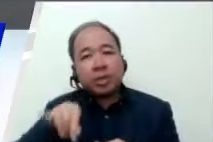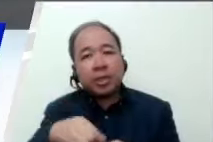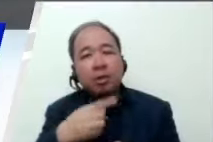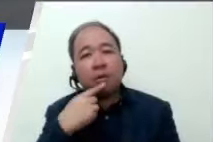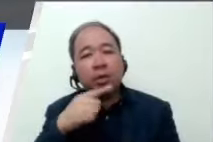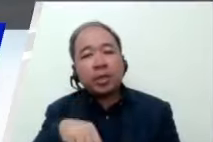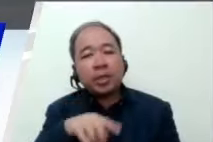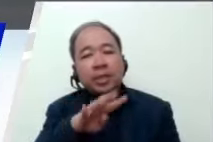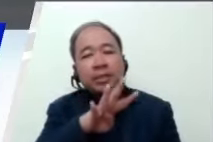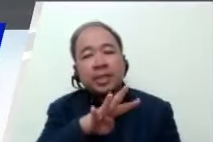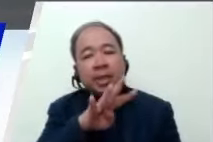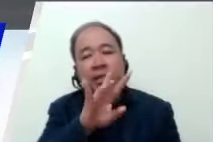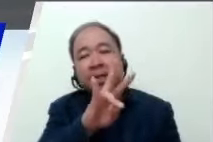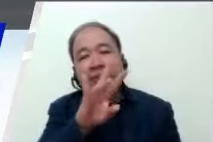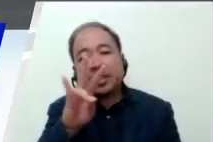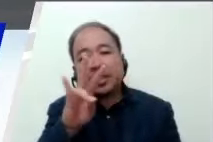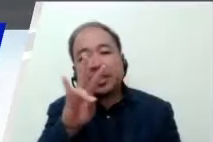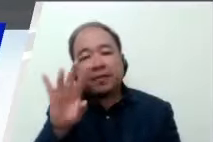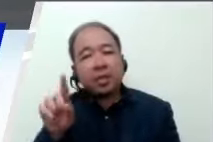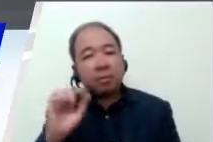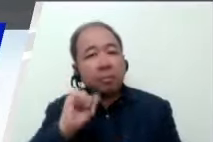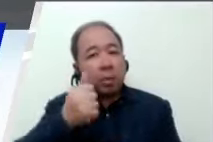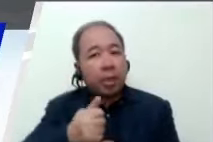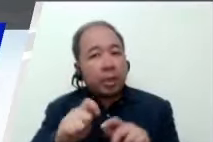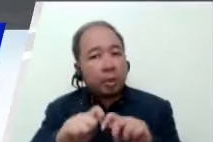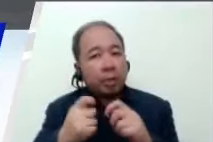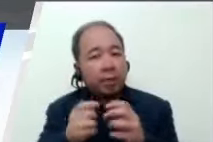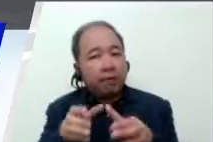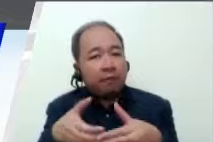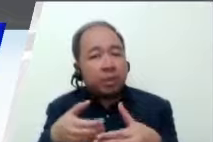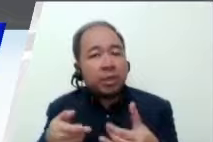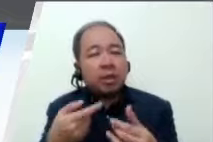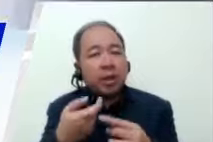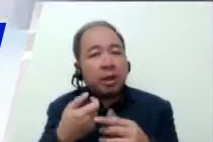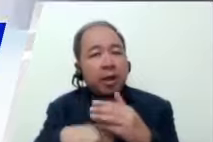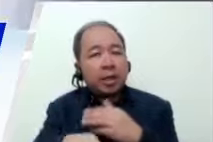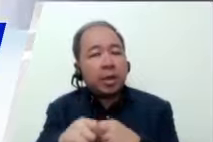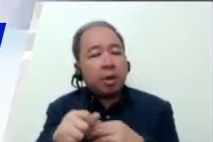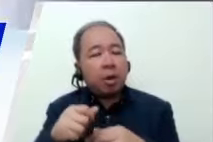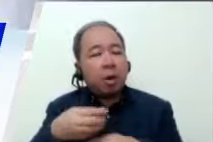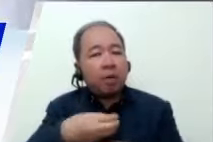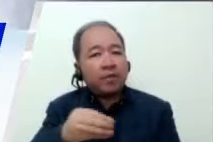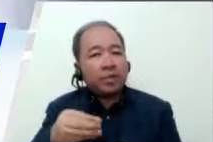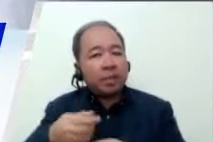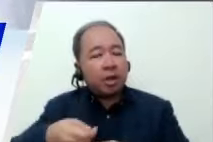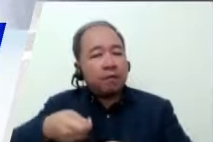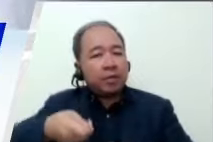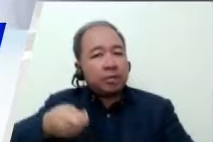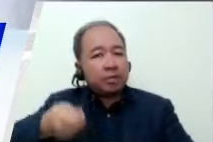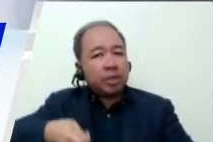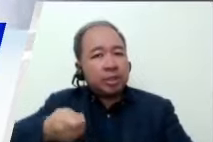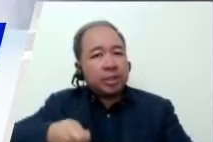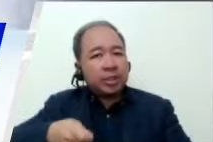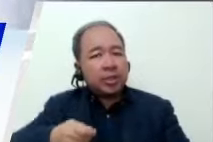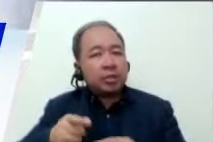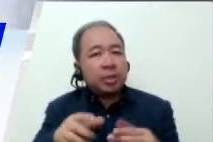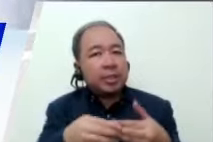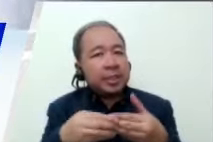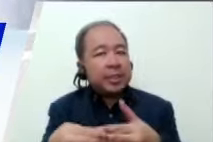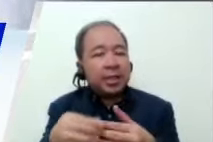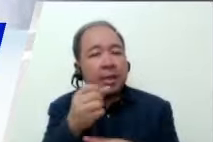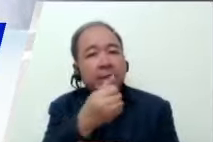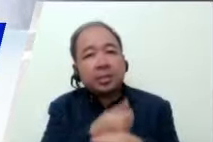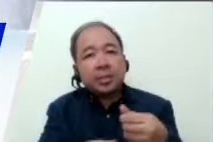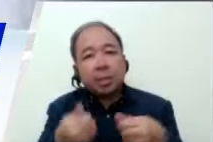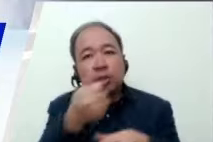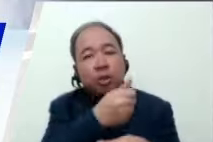force sa ilalim ng Office of the Secretary of Justice Prosecution Staff. Pamumunahan ito ng Senior Assistant State Prosecutor